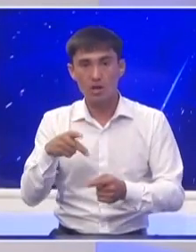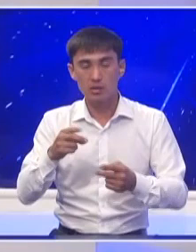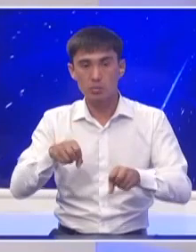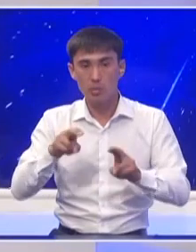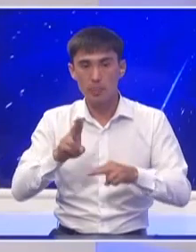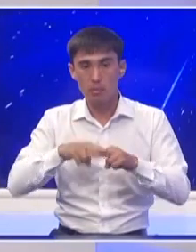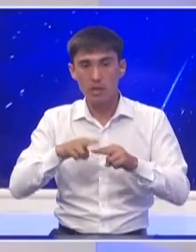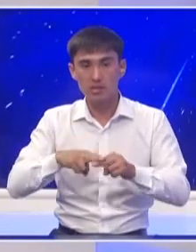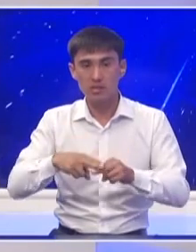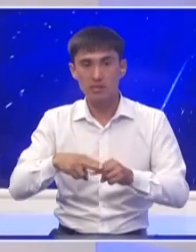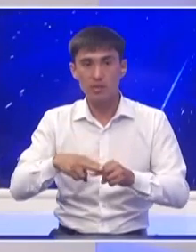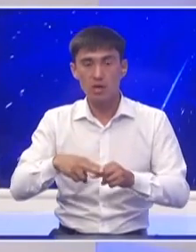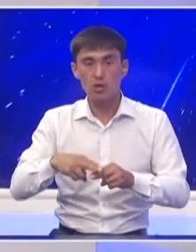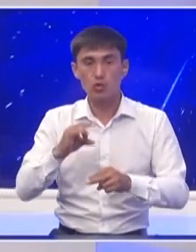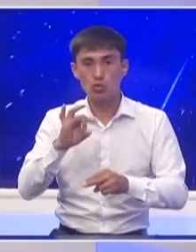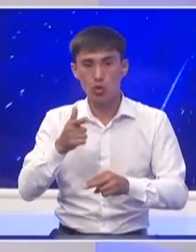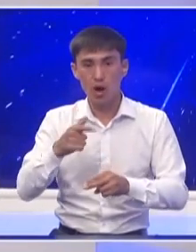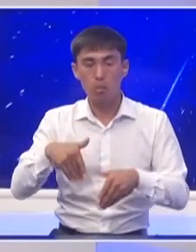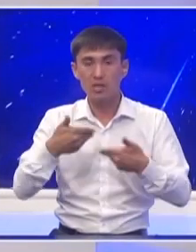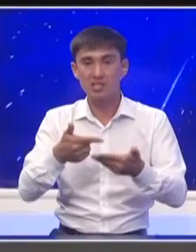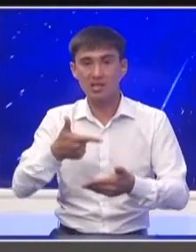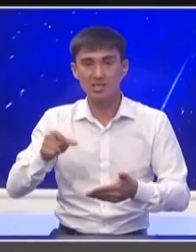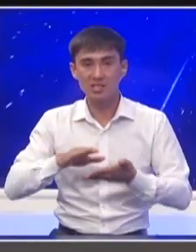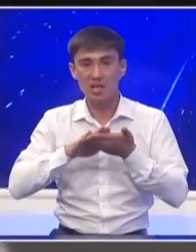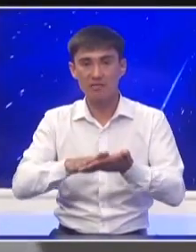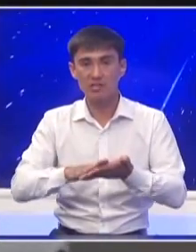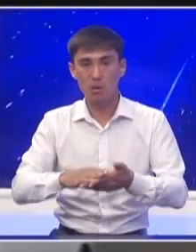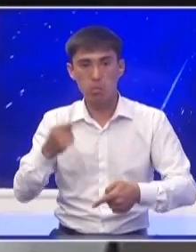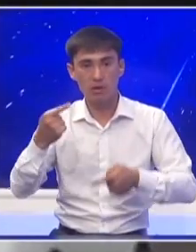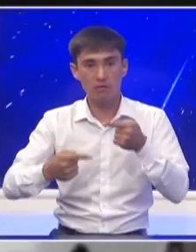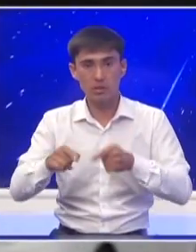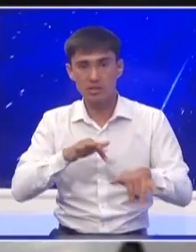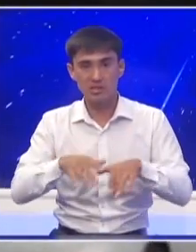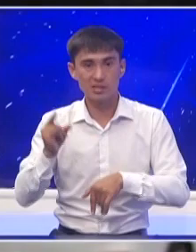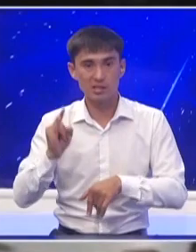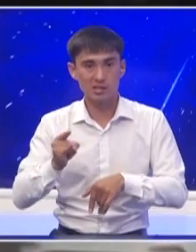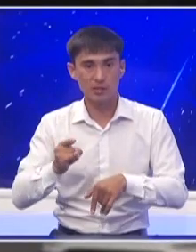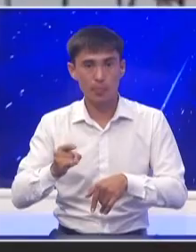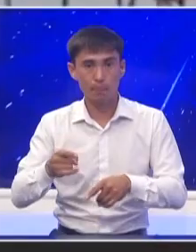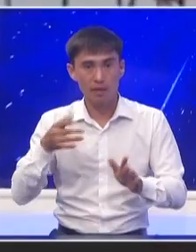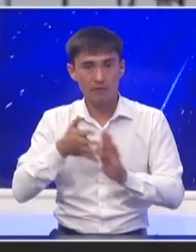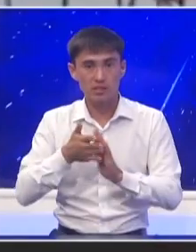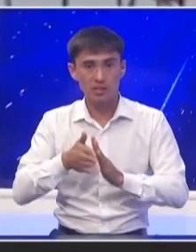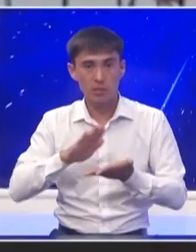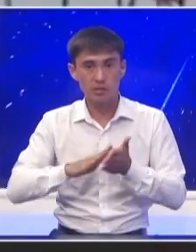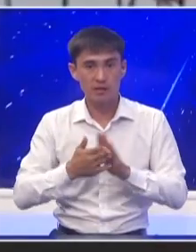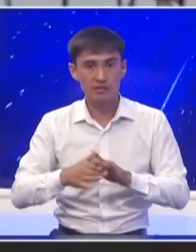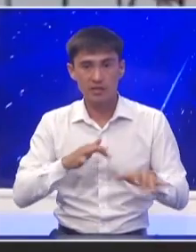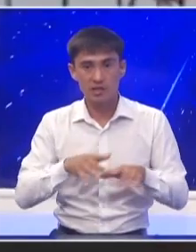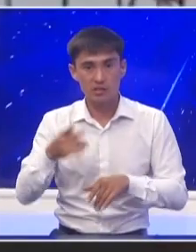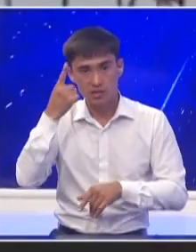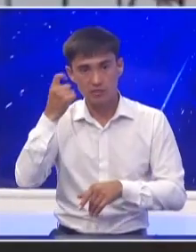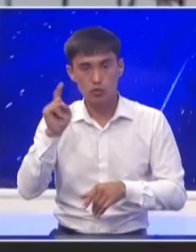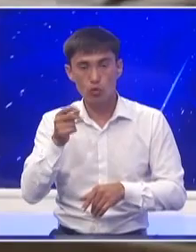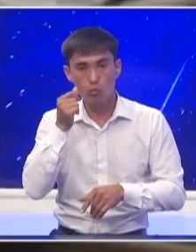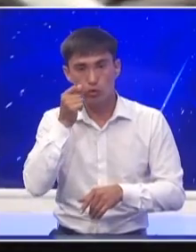полиции воздушной гавани Южной столицы обратился гражданин, заявивший о противоправных действиях таксиста. В ходе выяснения обстоятельств дела стало